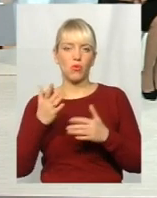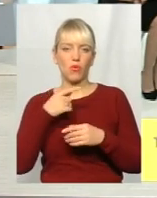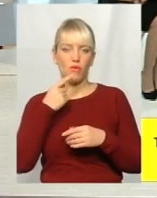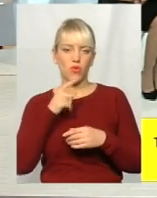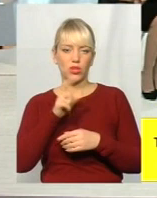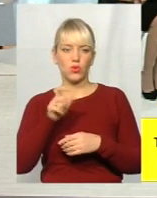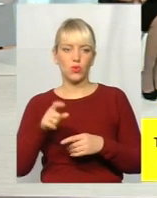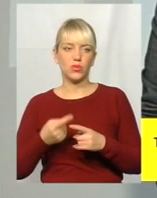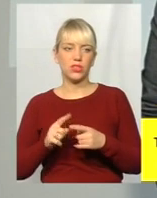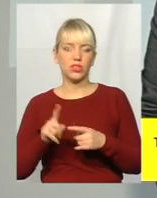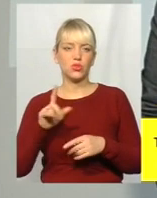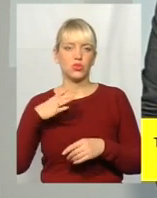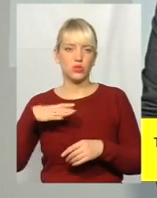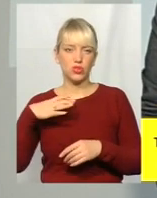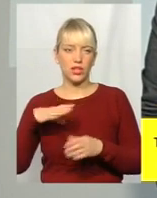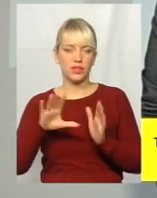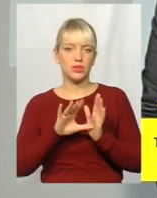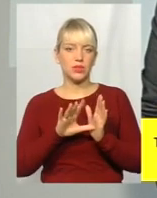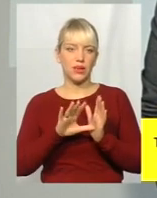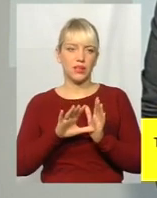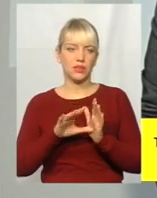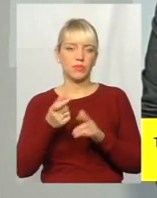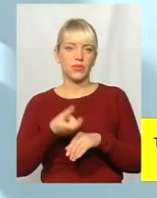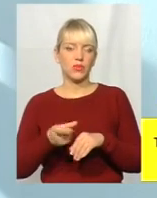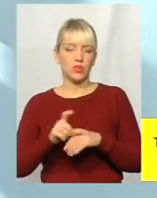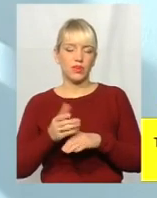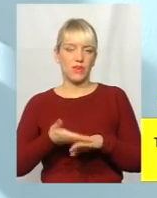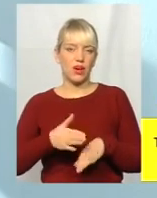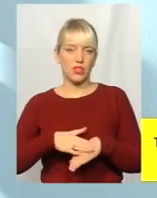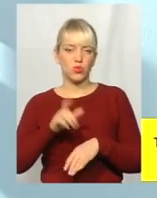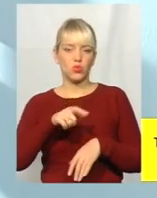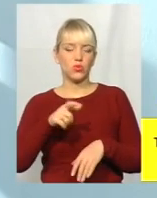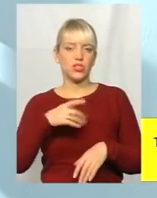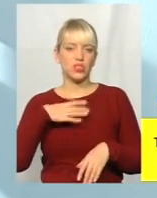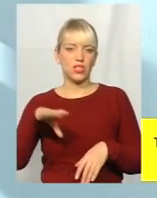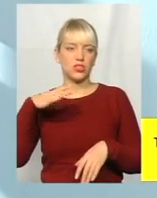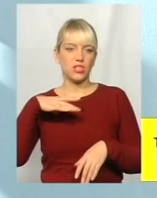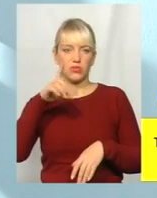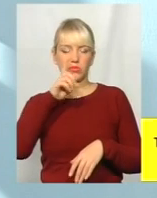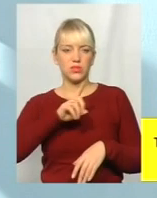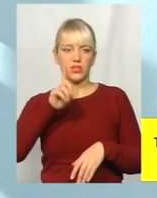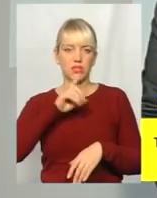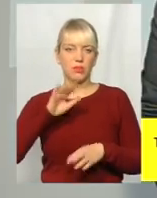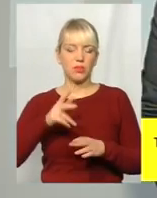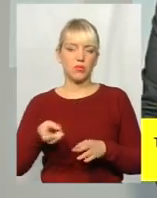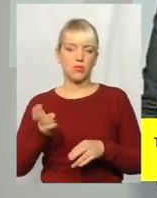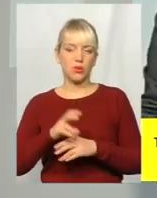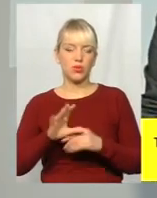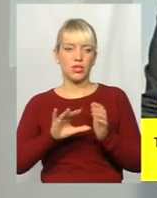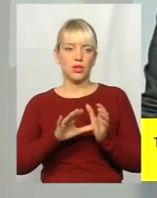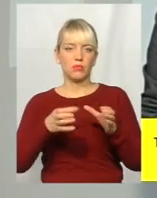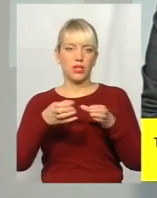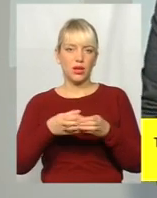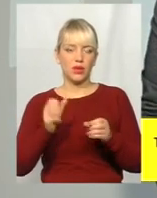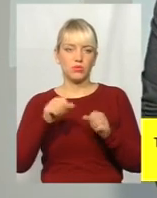що дочекатись бригаду дуже тяжко. Тобто люди чекають місяцями, потім приходить бригада, її можуть забрати на